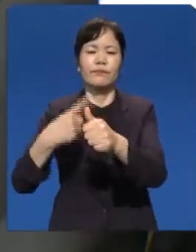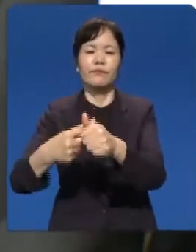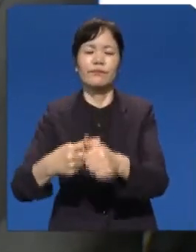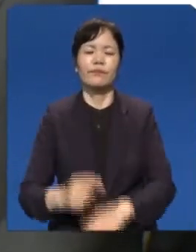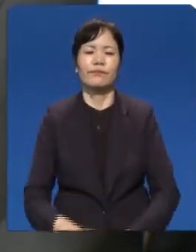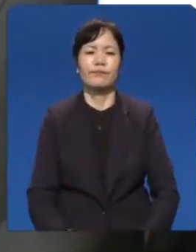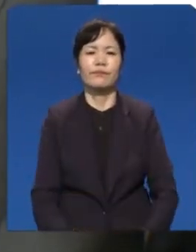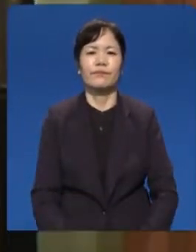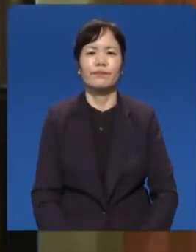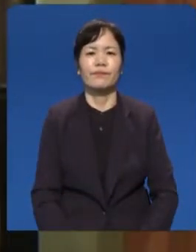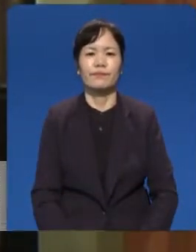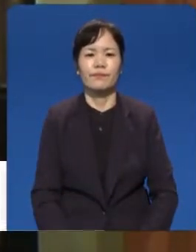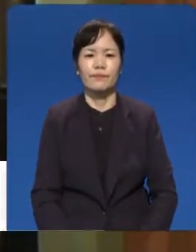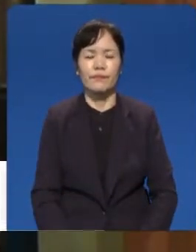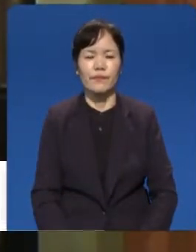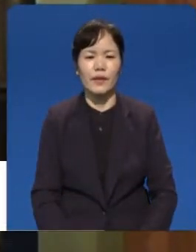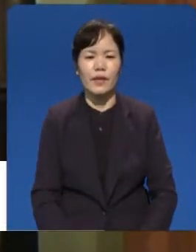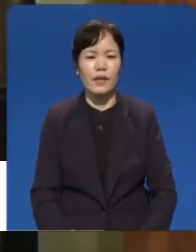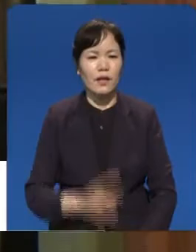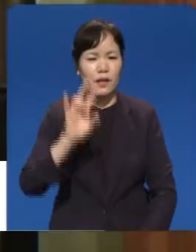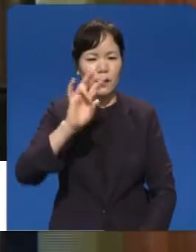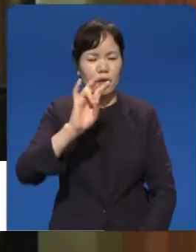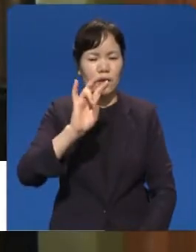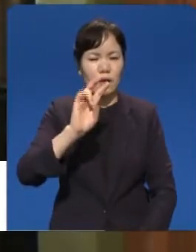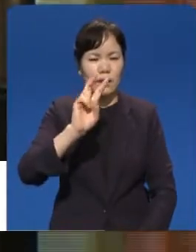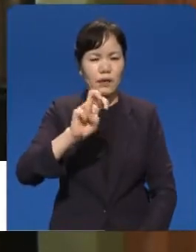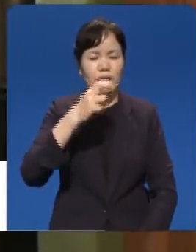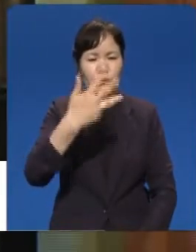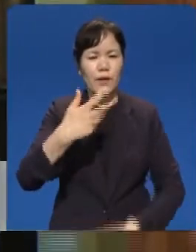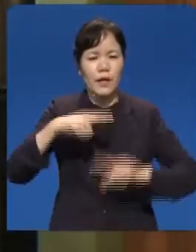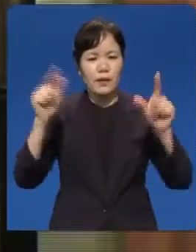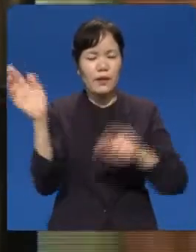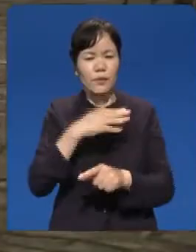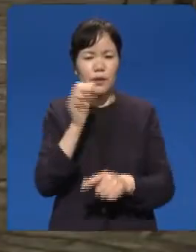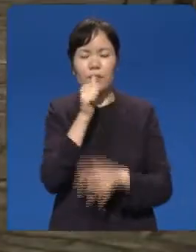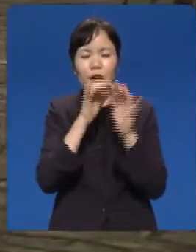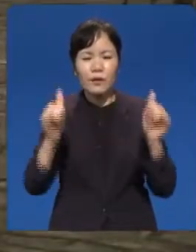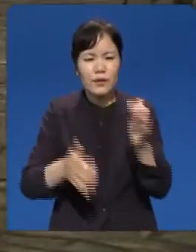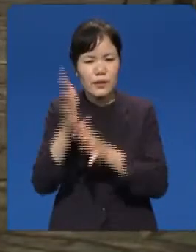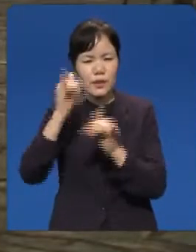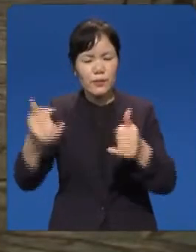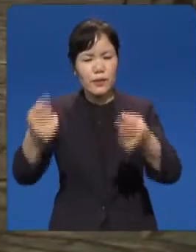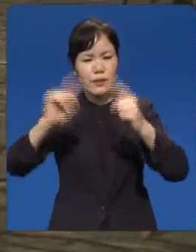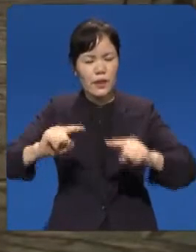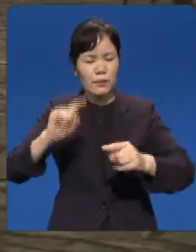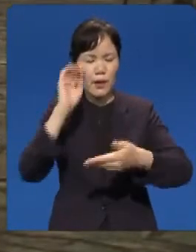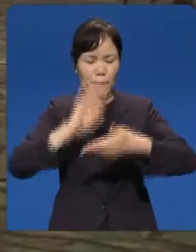비판했습니다. 변협은 28일부터 변호사와 시민들이 참여하는